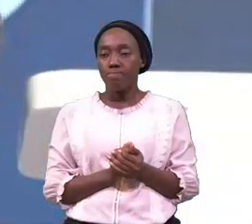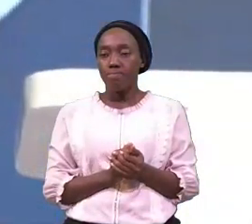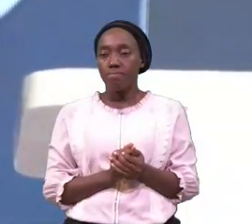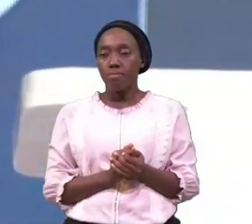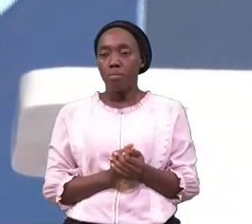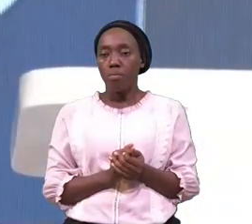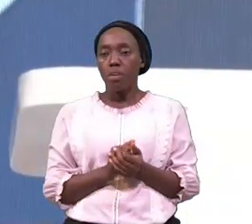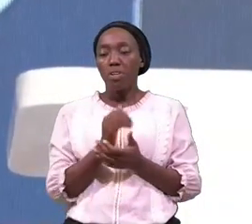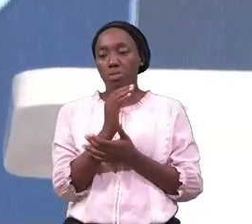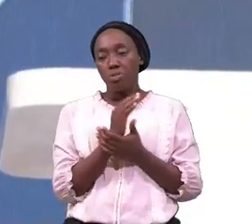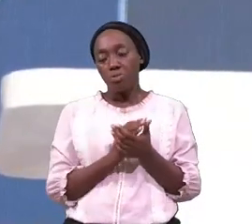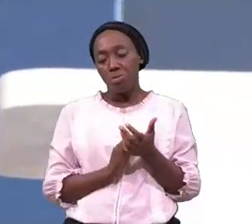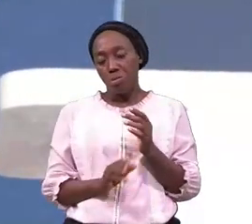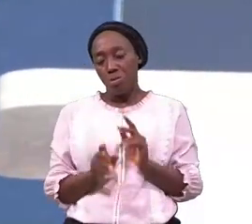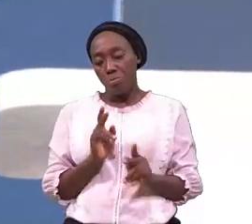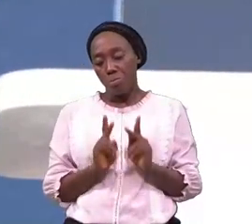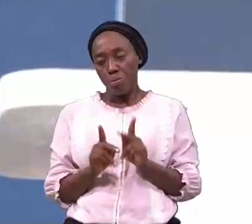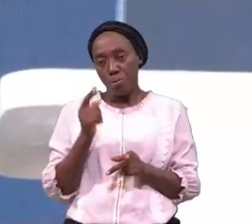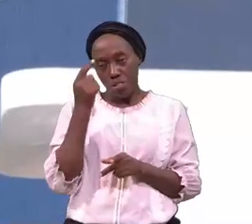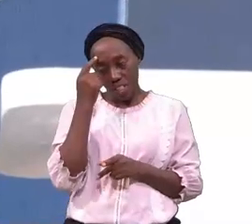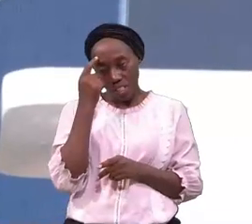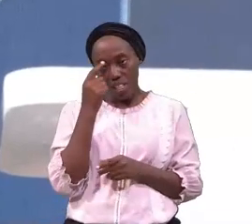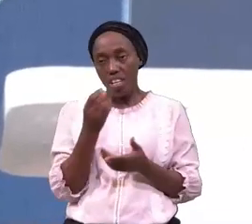plus loin ce matin.